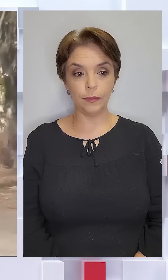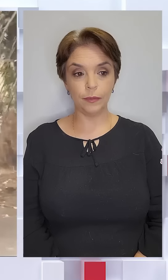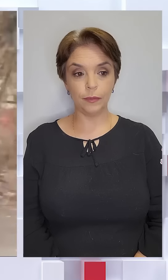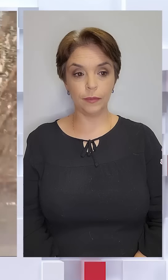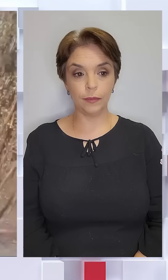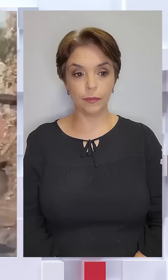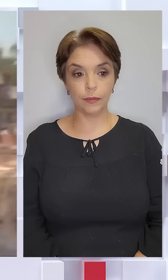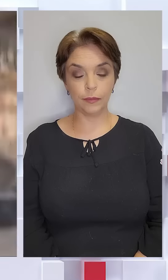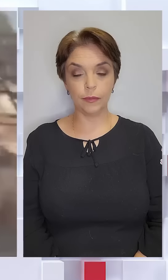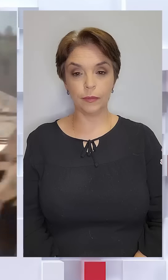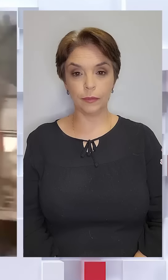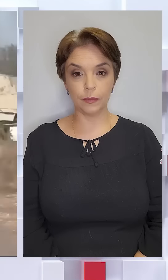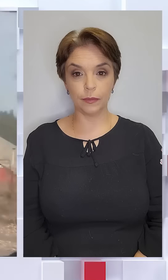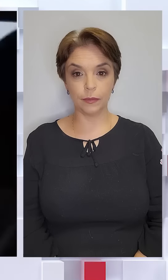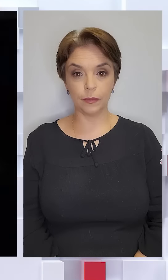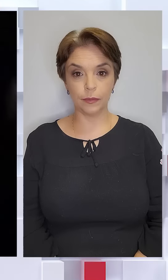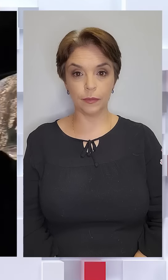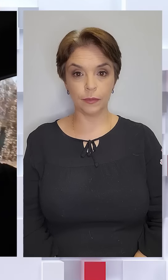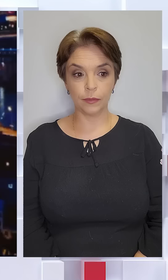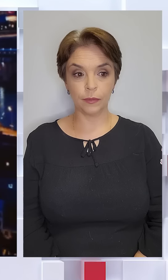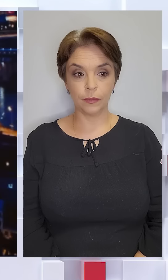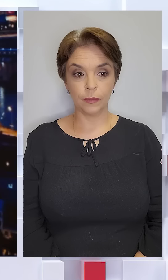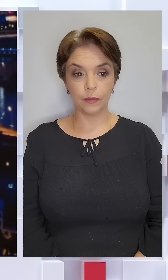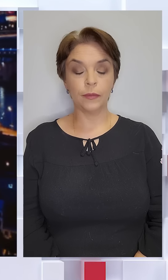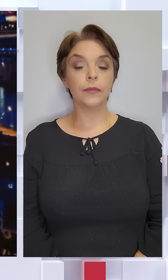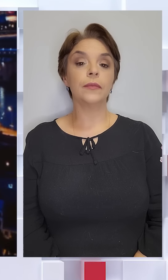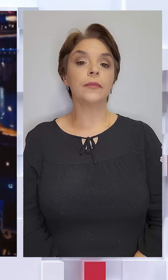ТСН «1+1». Марафон «Єдині новини».